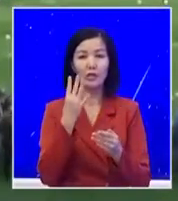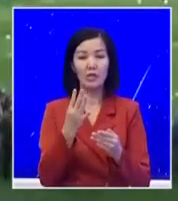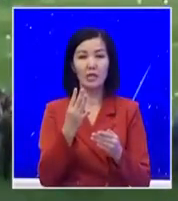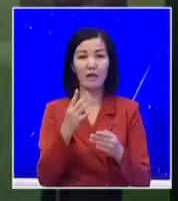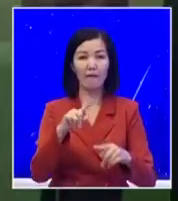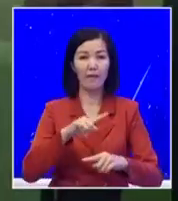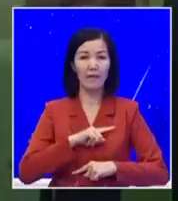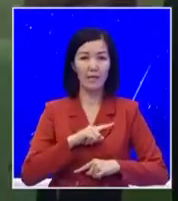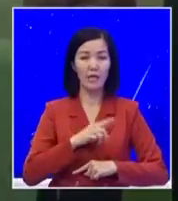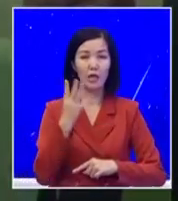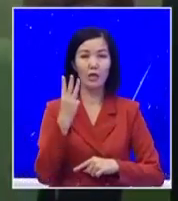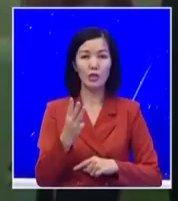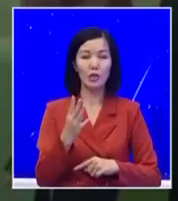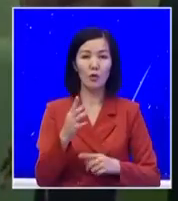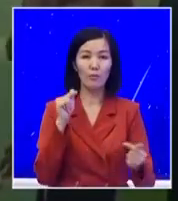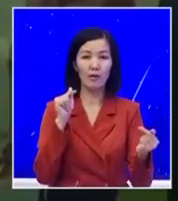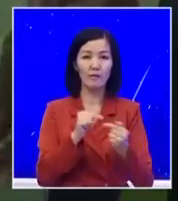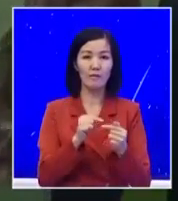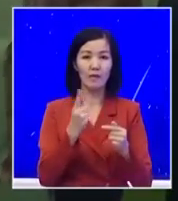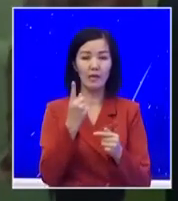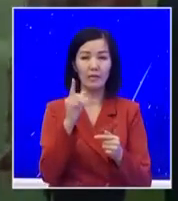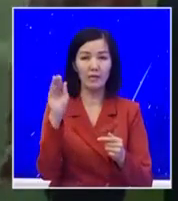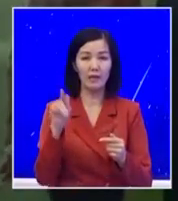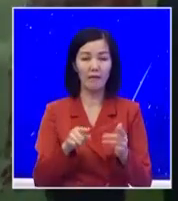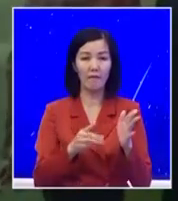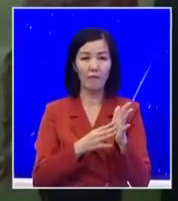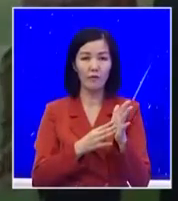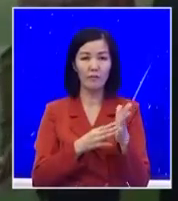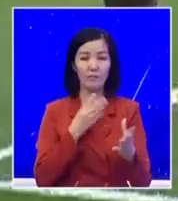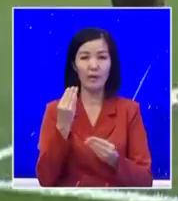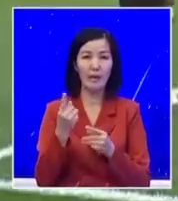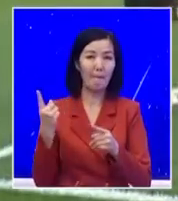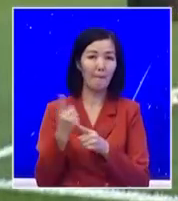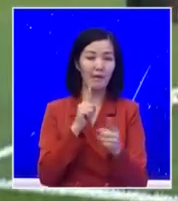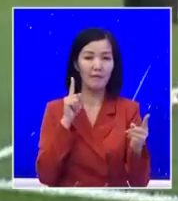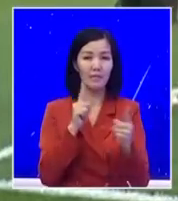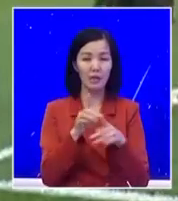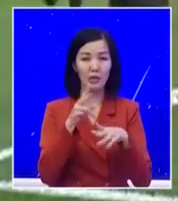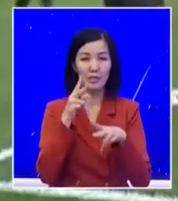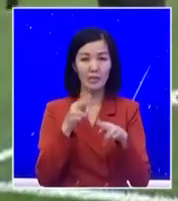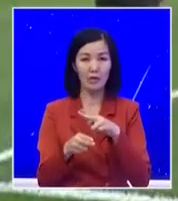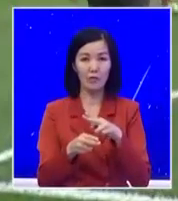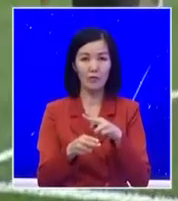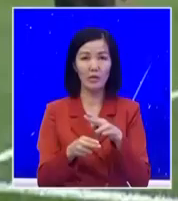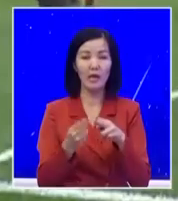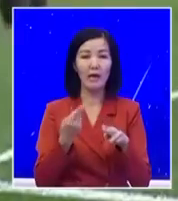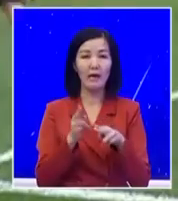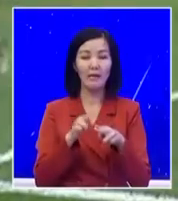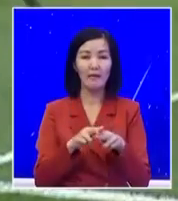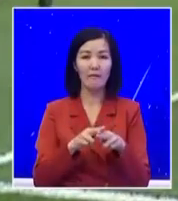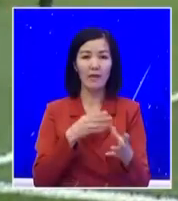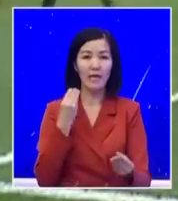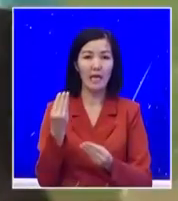четвертьфиналиста. Еще в 4 противостояниях 1/8 финала сыграны только первые матчи. Финальный турнир текущего сезона Лиги